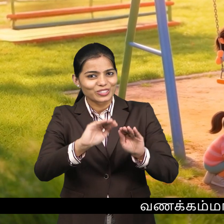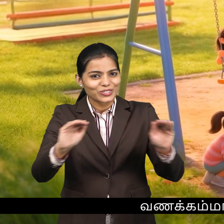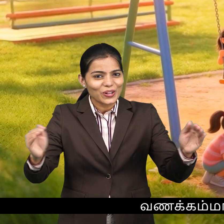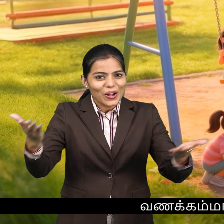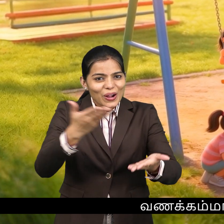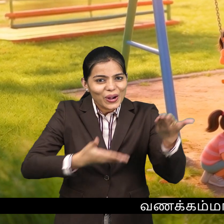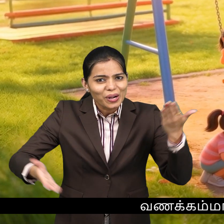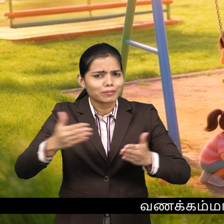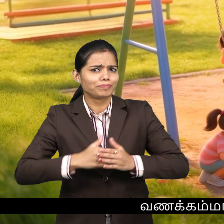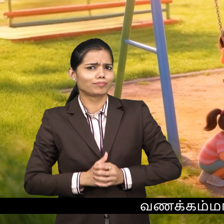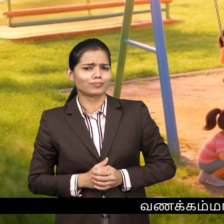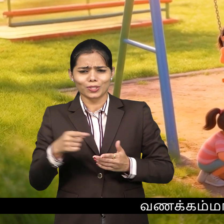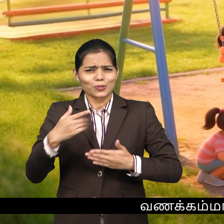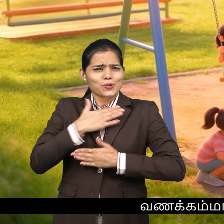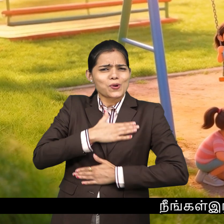செல்வங்களே,